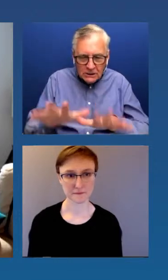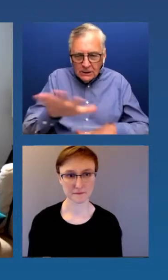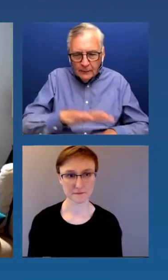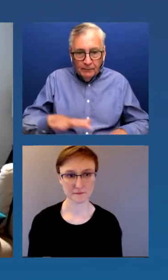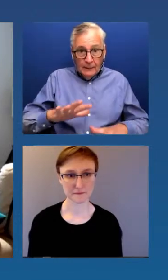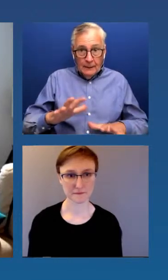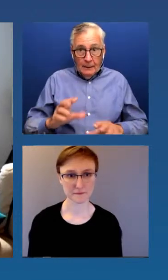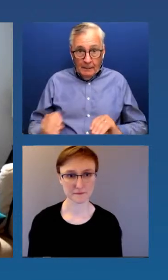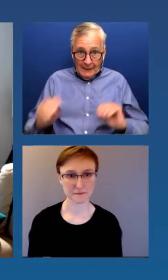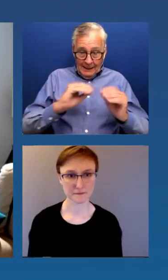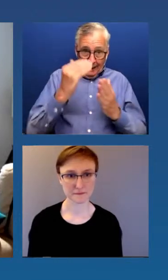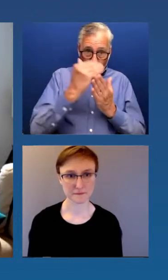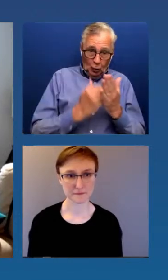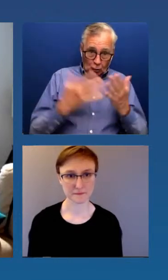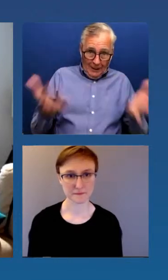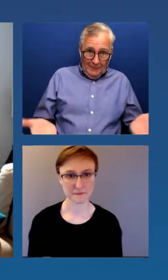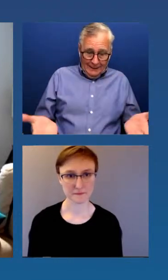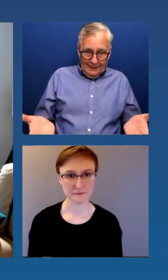œuvre jusqu'au